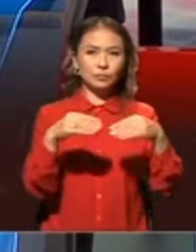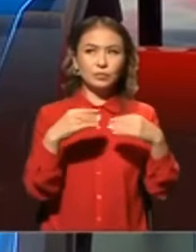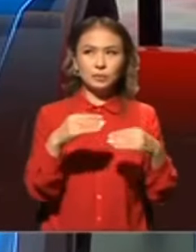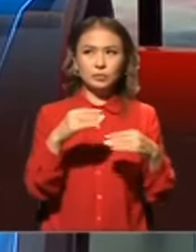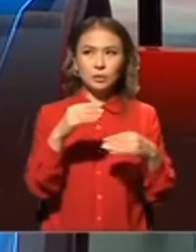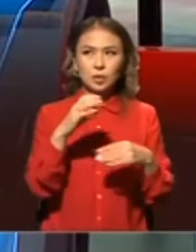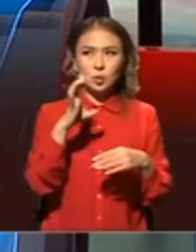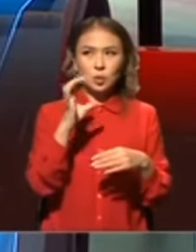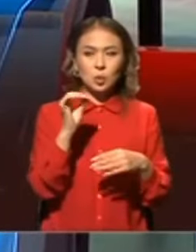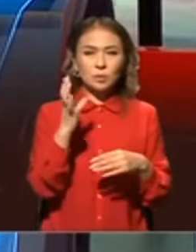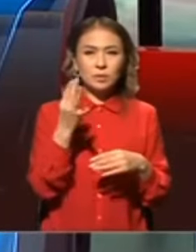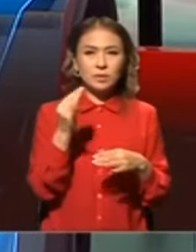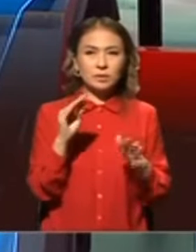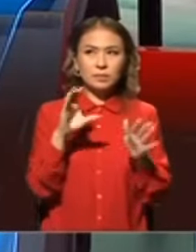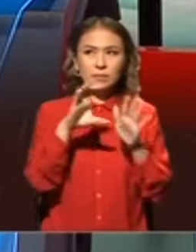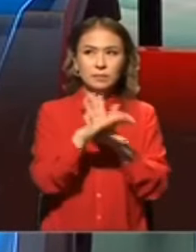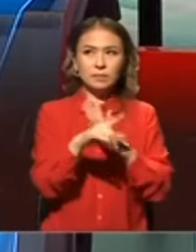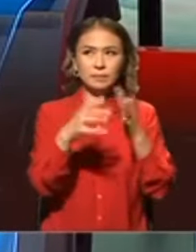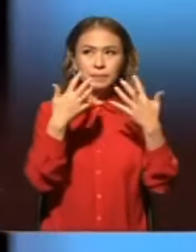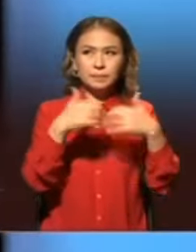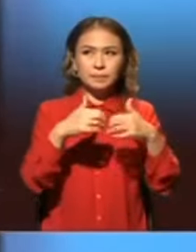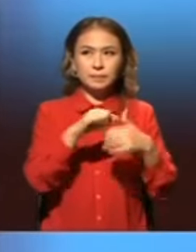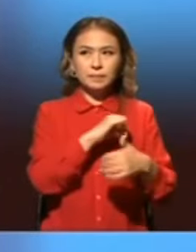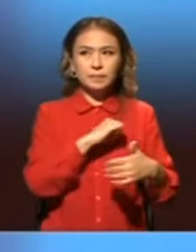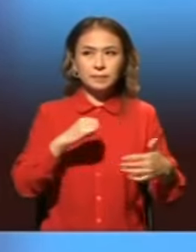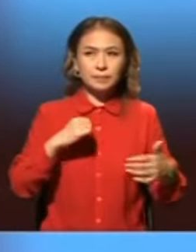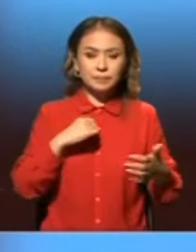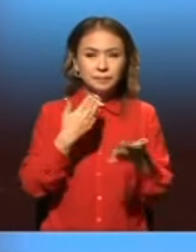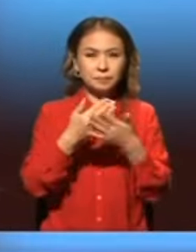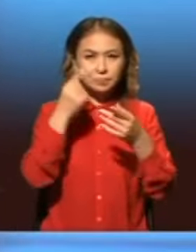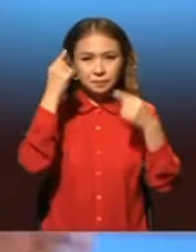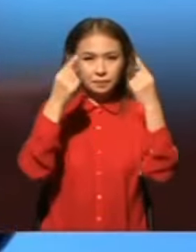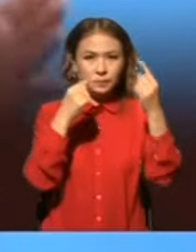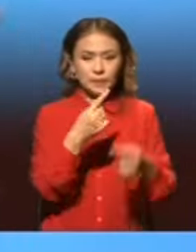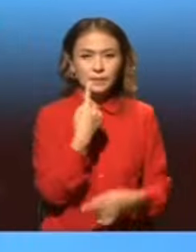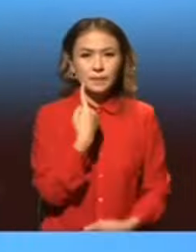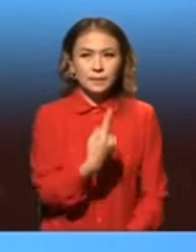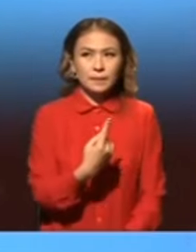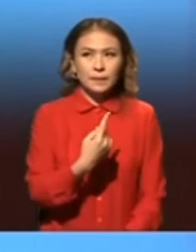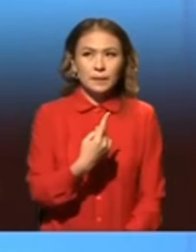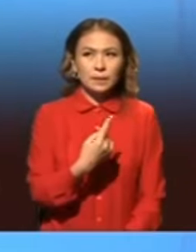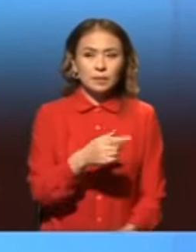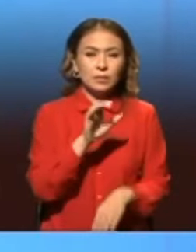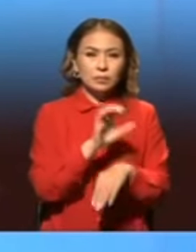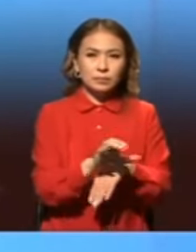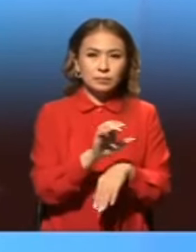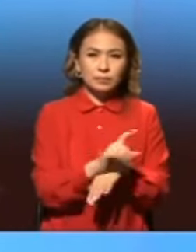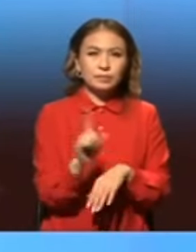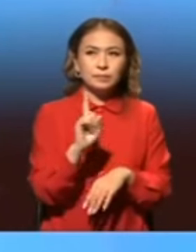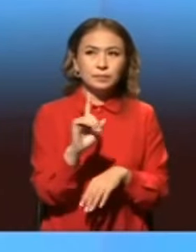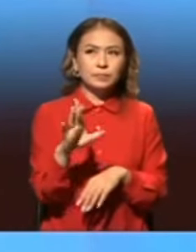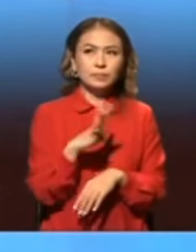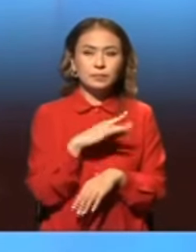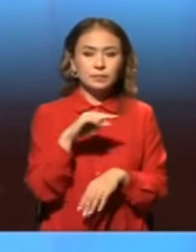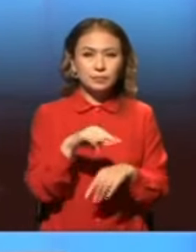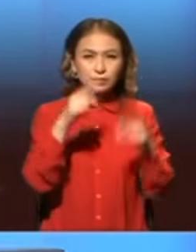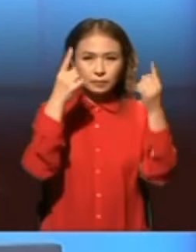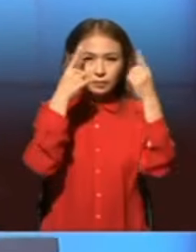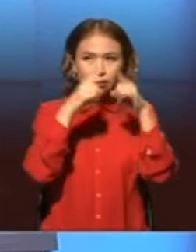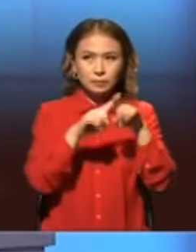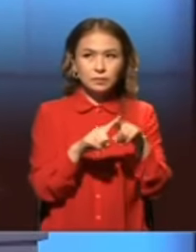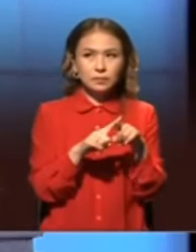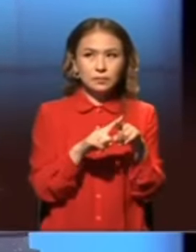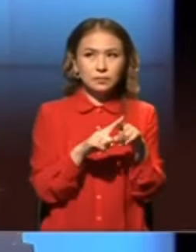субсидия мәселесін айтып жатырмыз. Сіз есептеп көріңіз ойыңызға, иә? Мысалы, бір өнімді өндіру үшін оның жаңа технологиялық циклы